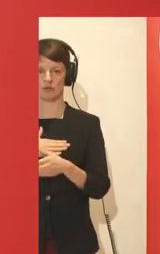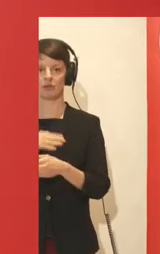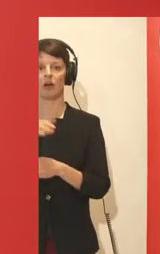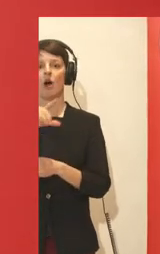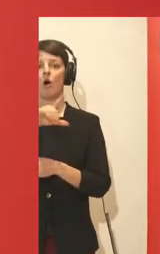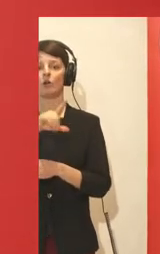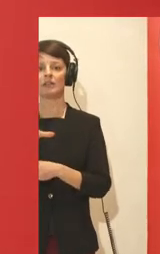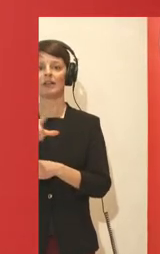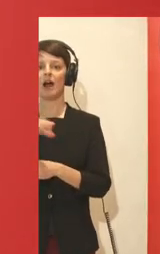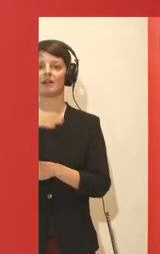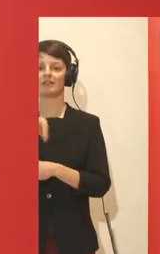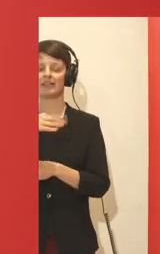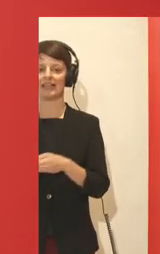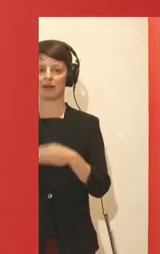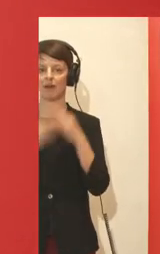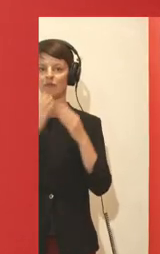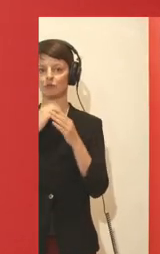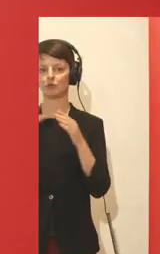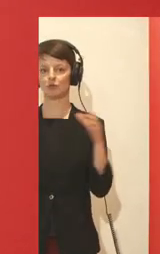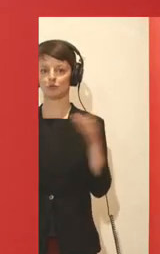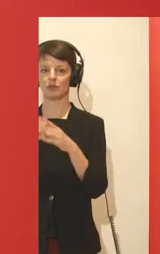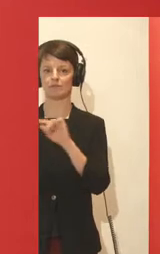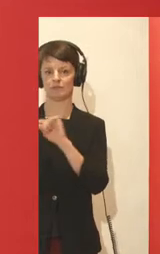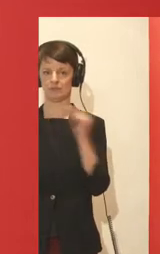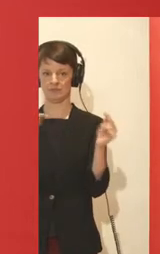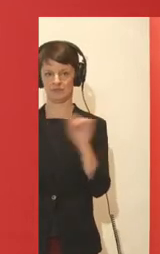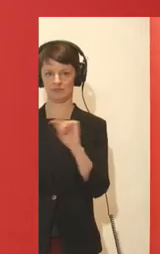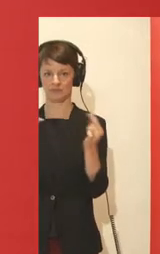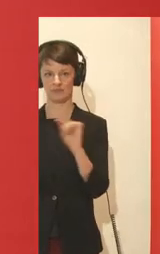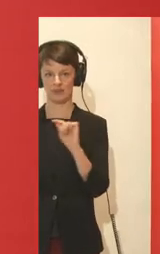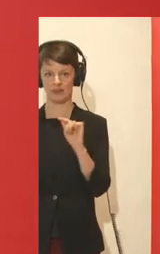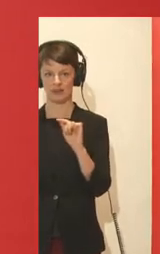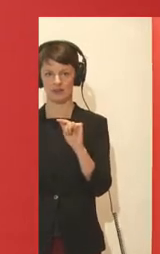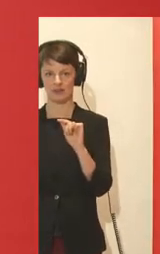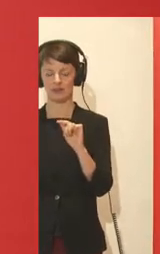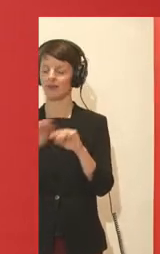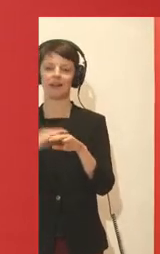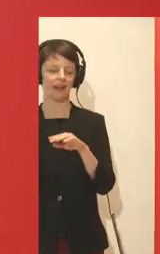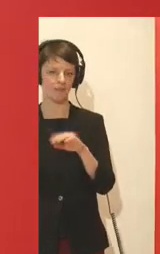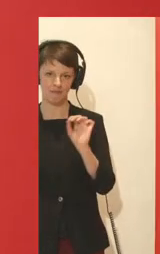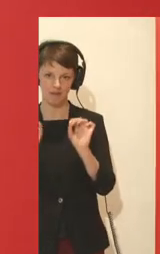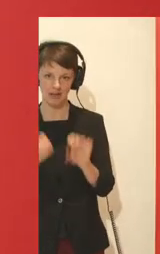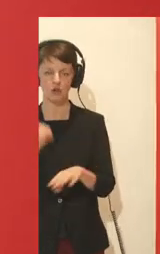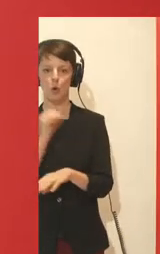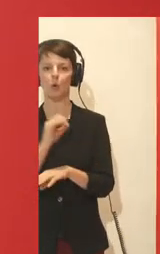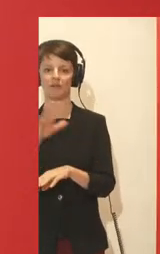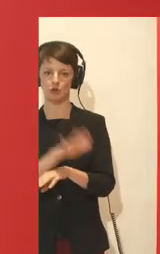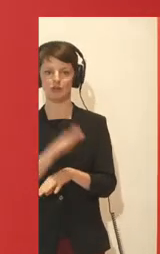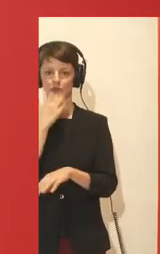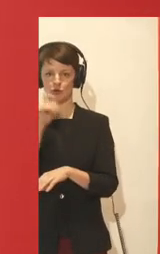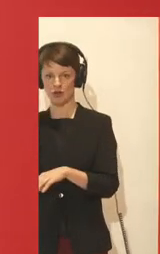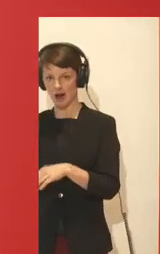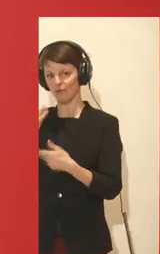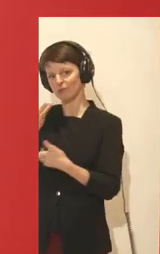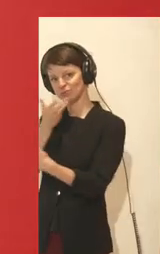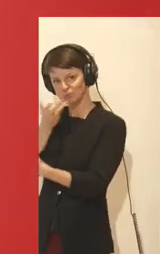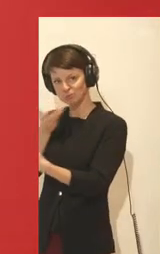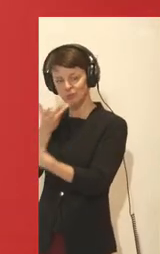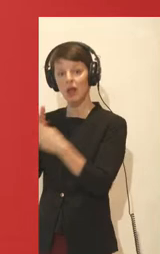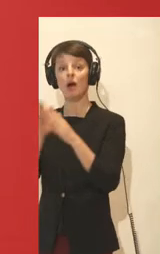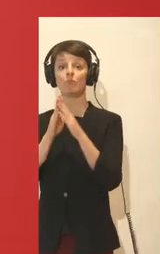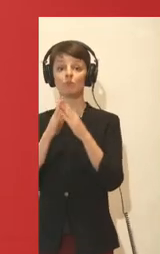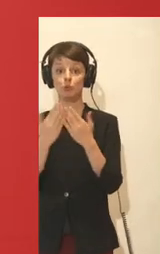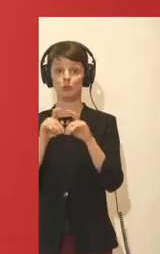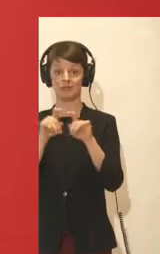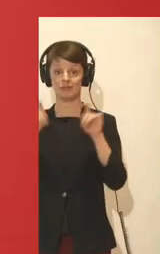sprechen und es geht in dem buch auch um ein play olaf scholz mit ihm sprechen schuldig und in dem buch